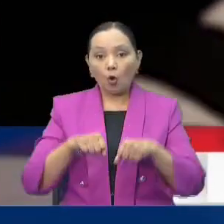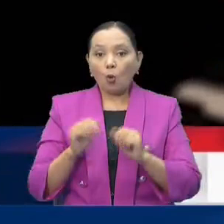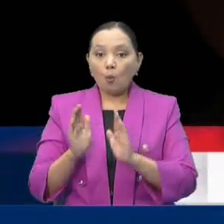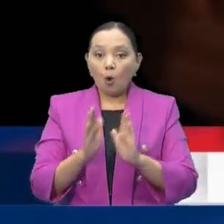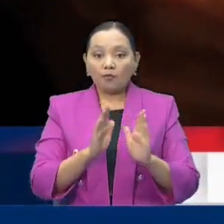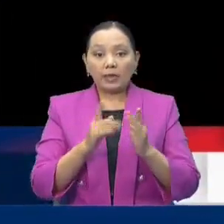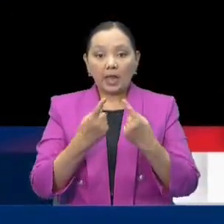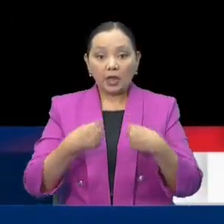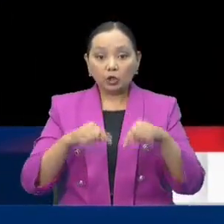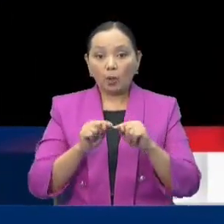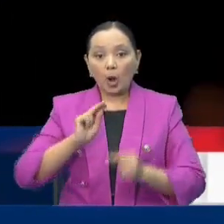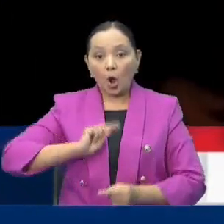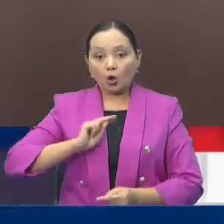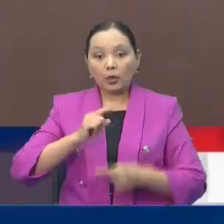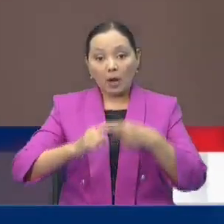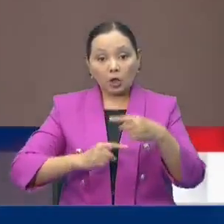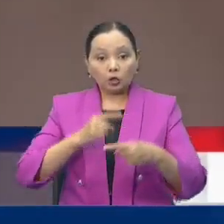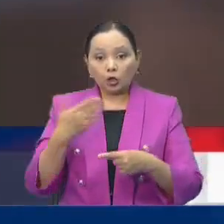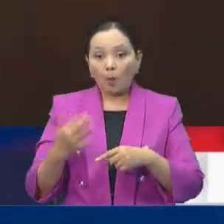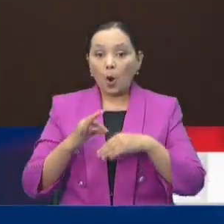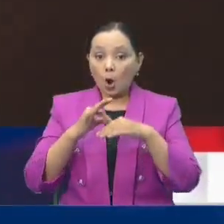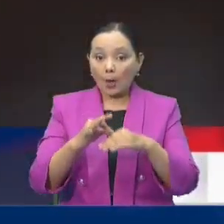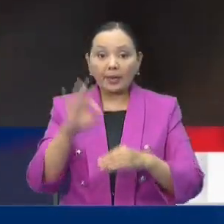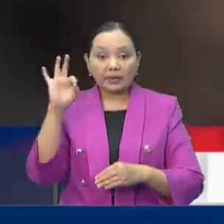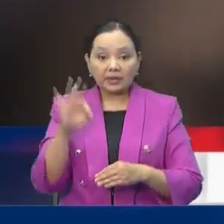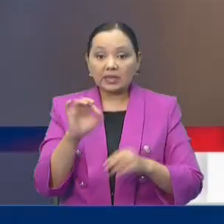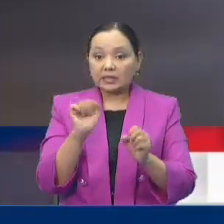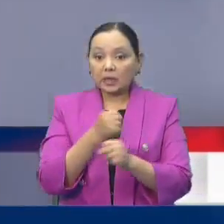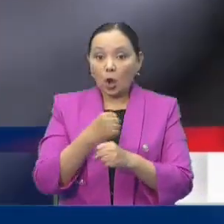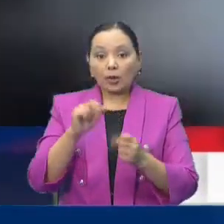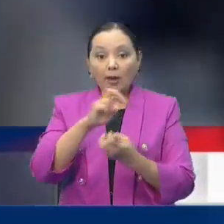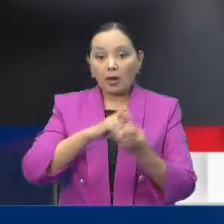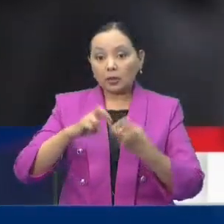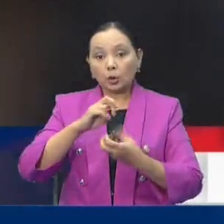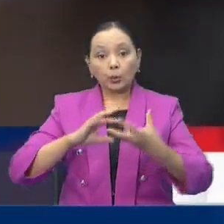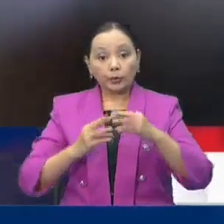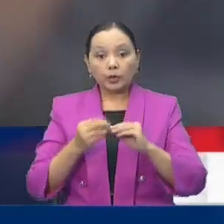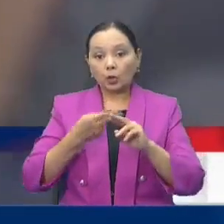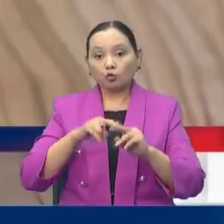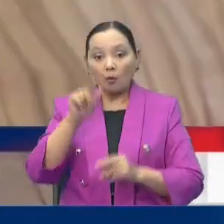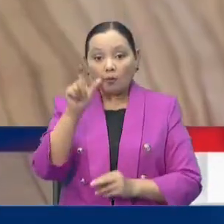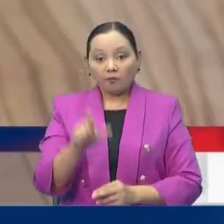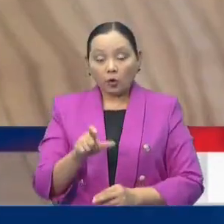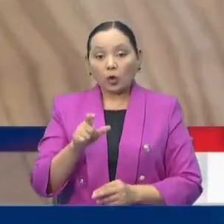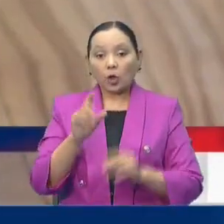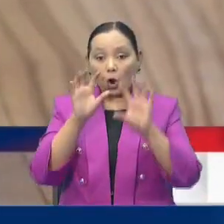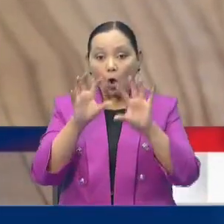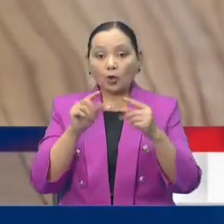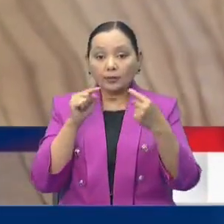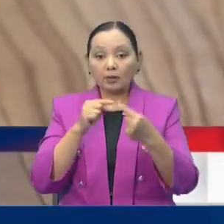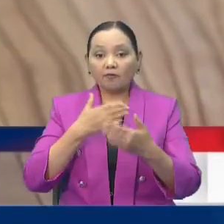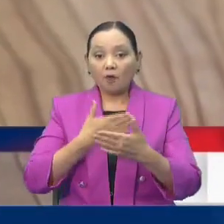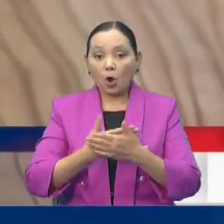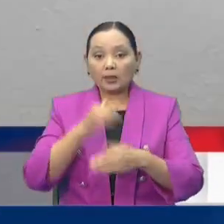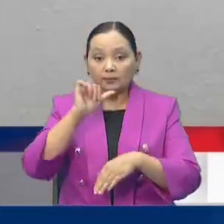muhofaza qiluvchi idoralar xodimlari tomonidan olib borilgan tezkor qidiruv tadbirlari natijasida ushbu fuqaroning noqonuniy